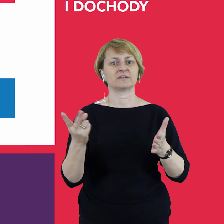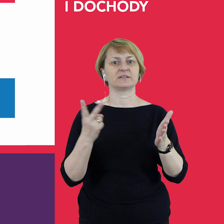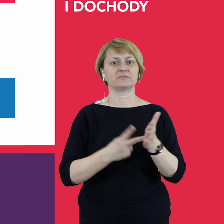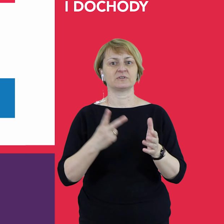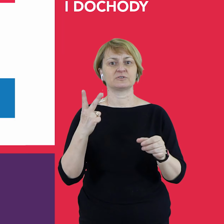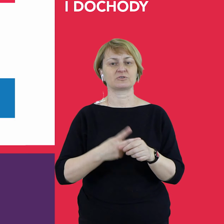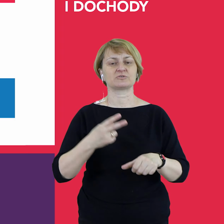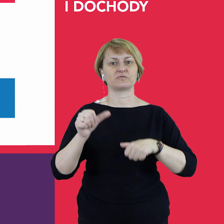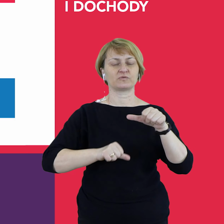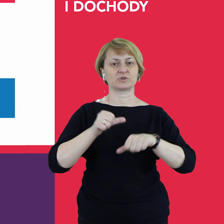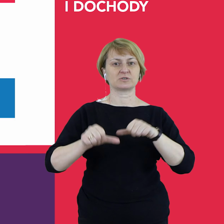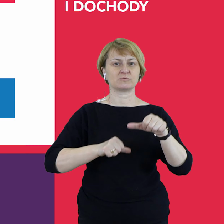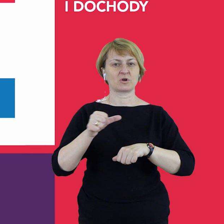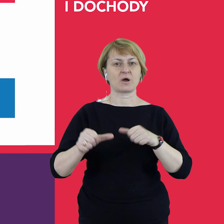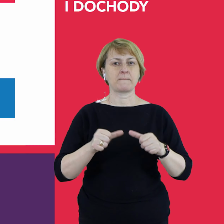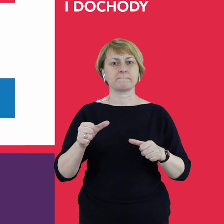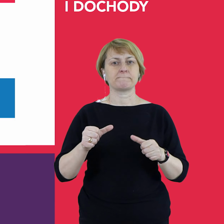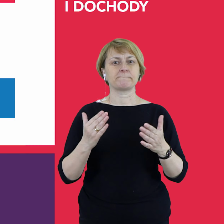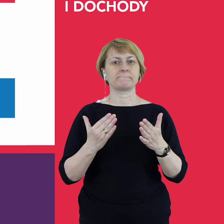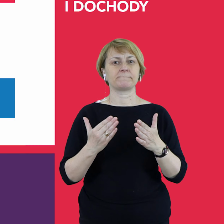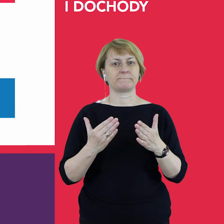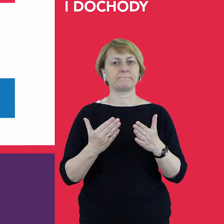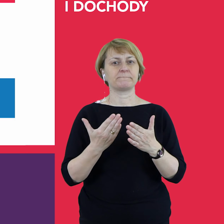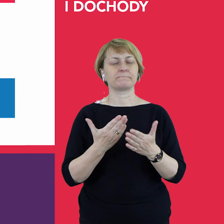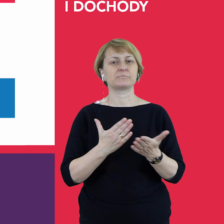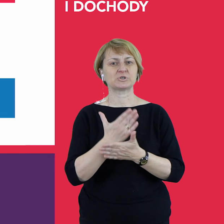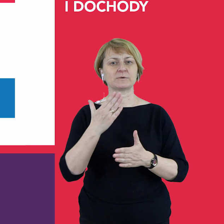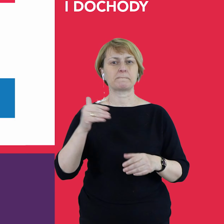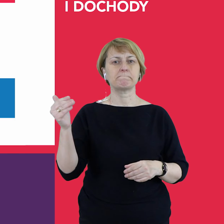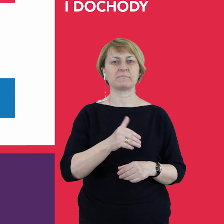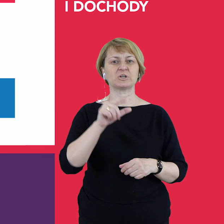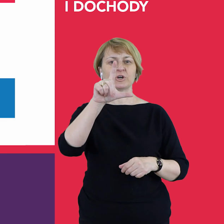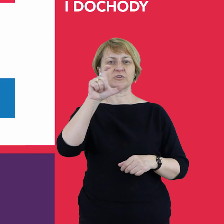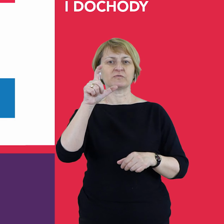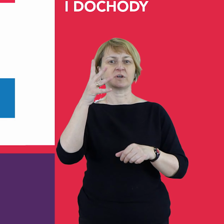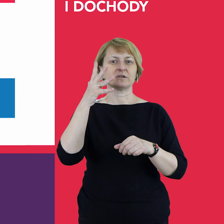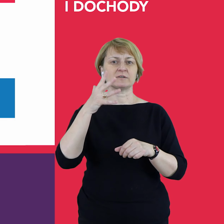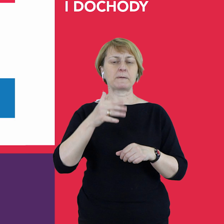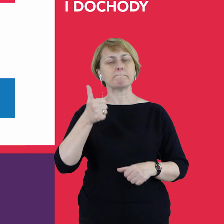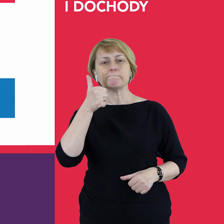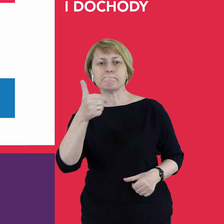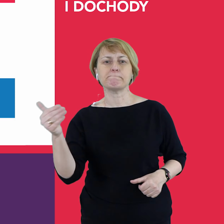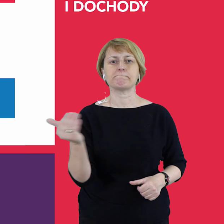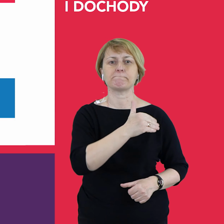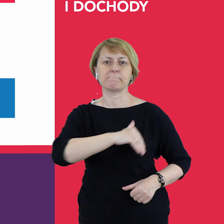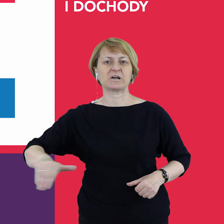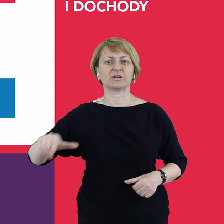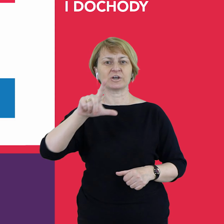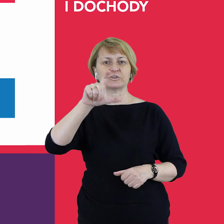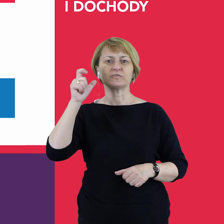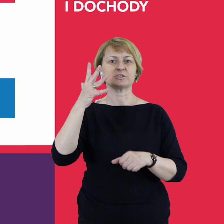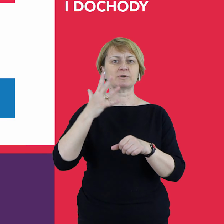Wydatki, jakie w 2020 roku poniosło miasto, to jest